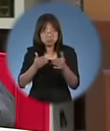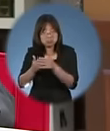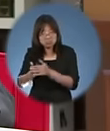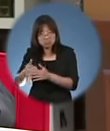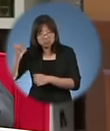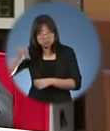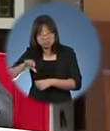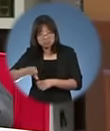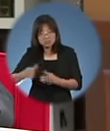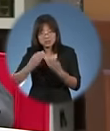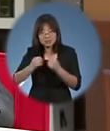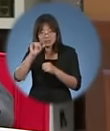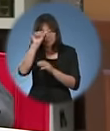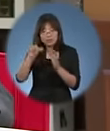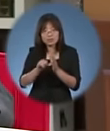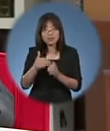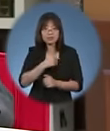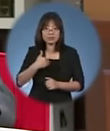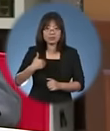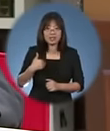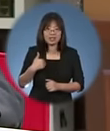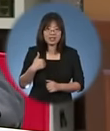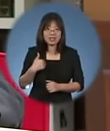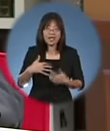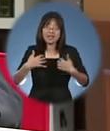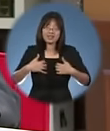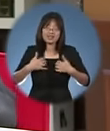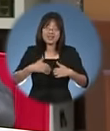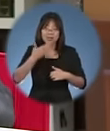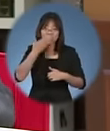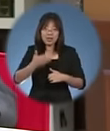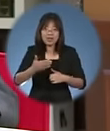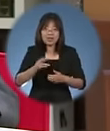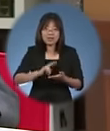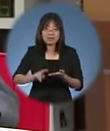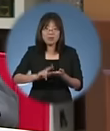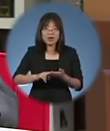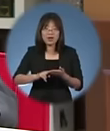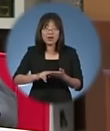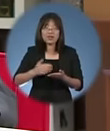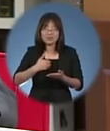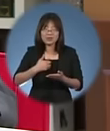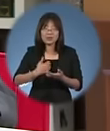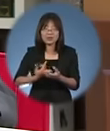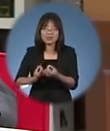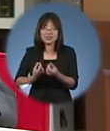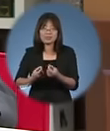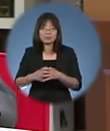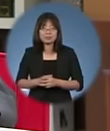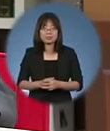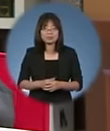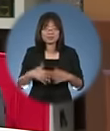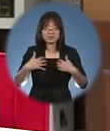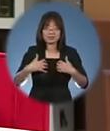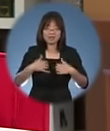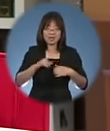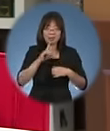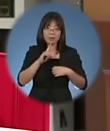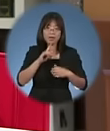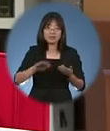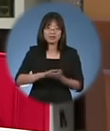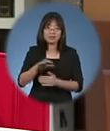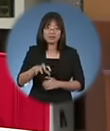몰라도 평생을 할 수 있습니다. 즐기면서 할 수 있습니다. 만화가 저에게 그랬죠. 그러니까 즐긴다는 얘기는